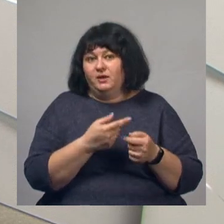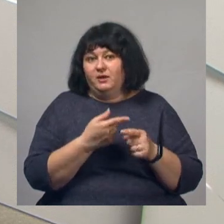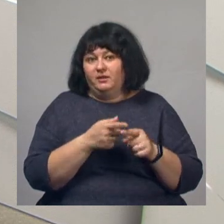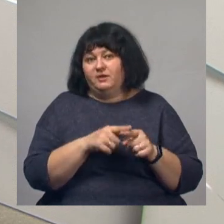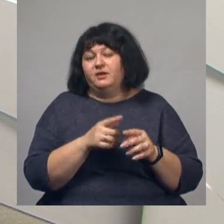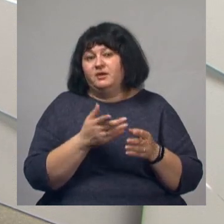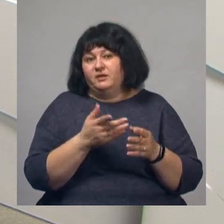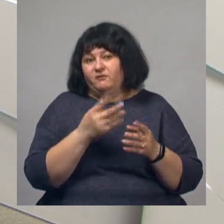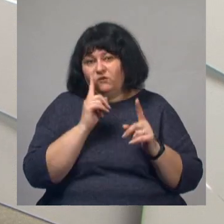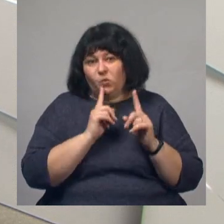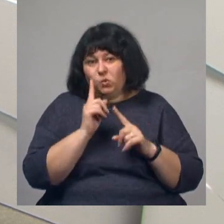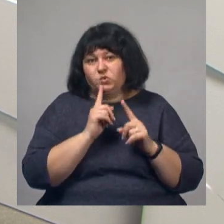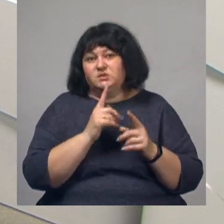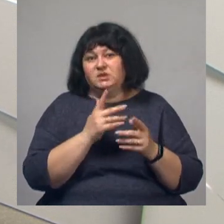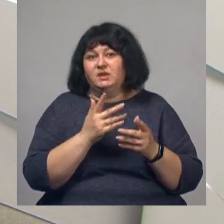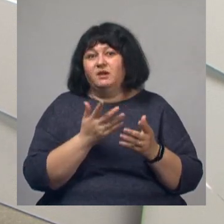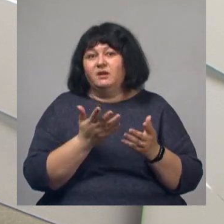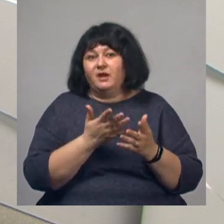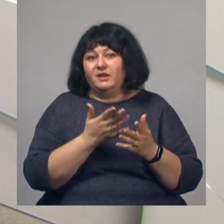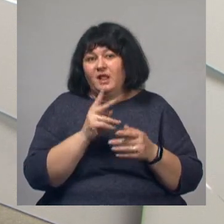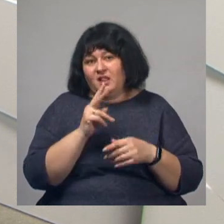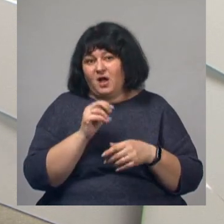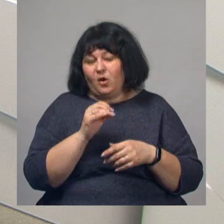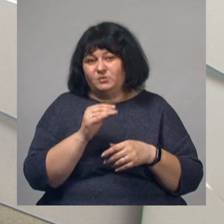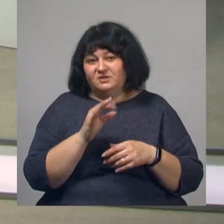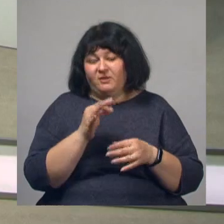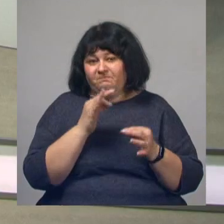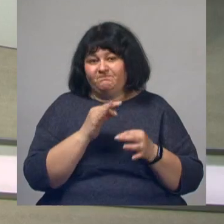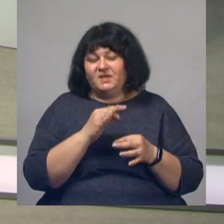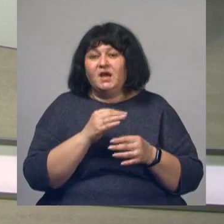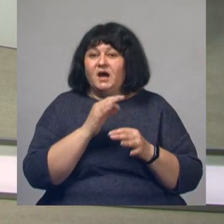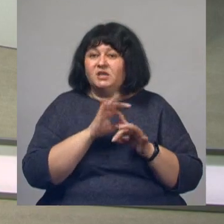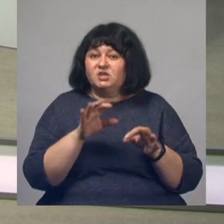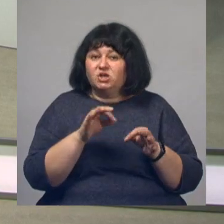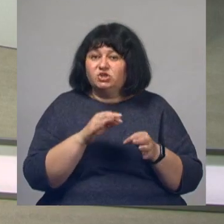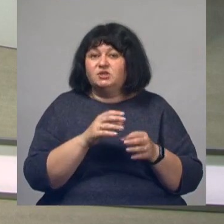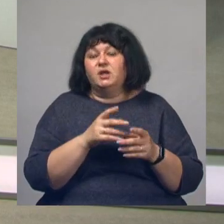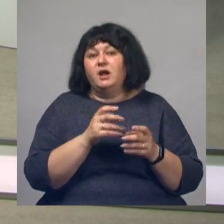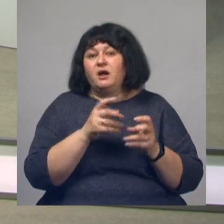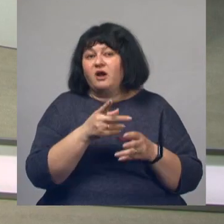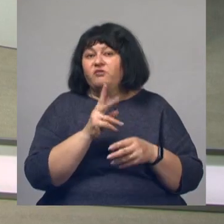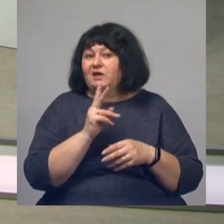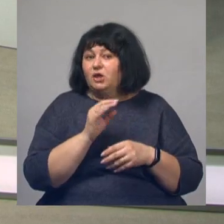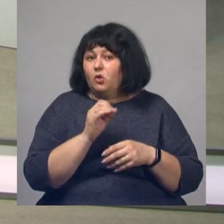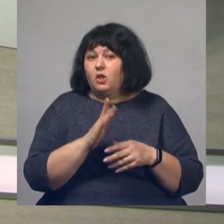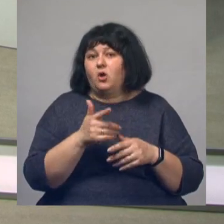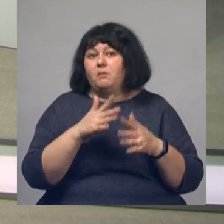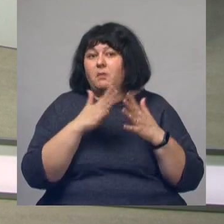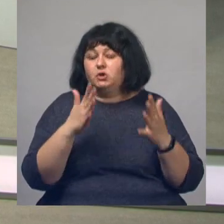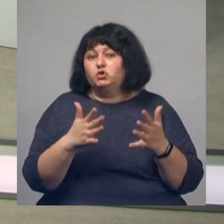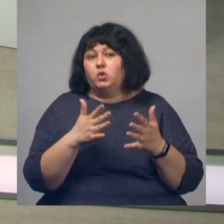Ласку и вкусные какие-нибудь лакомства. Расскажите, пожалуйста, как кинолог, как большой специалист